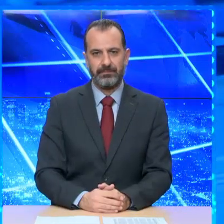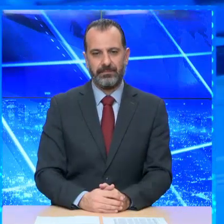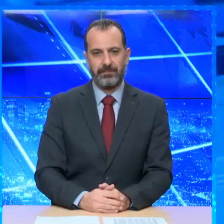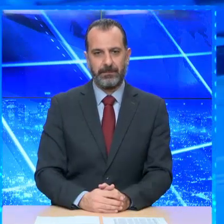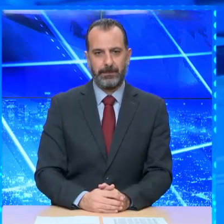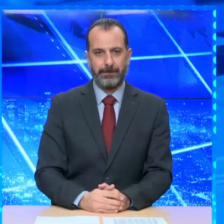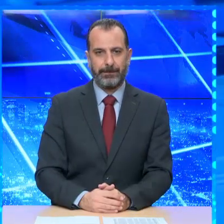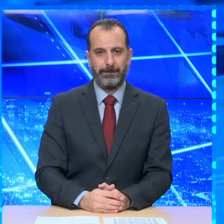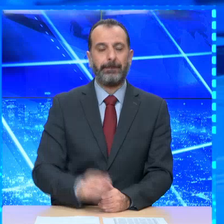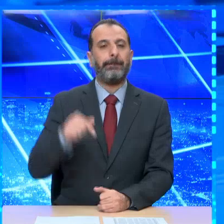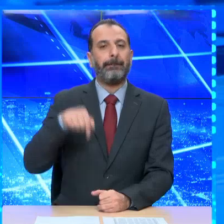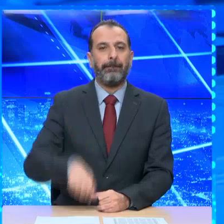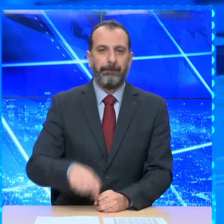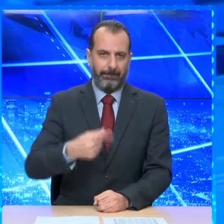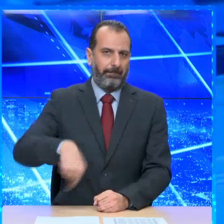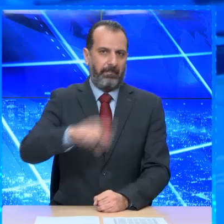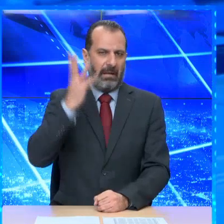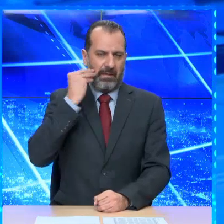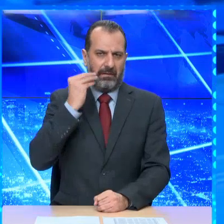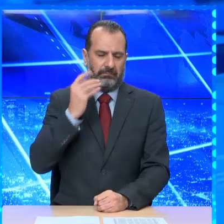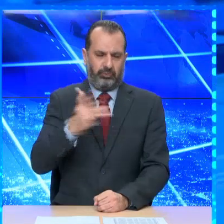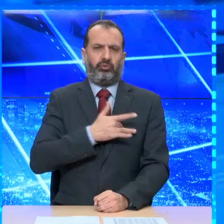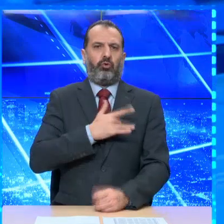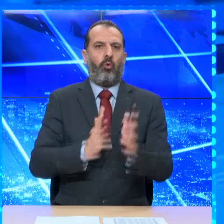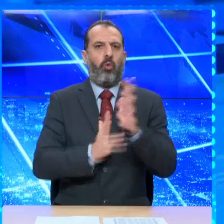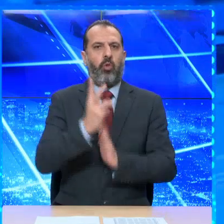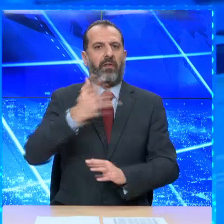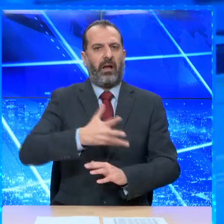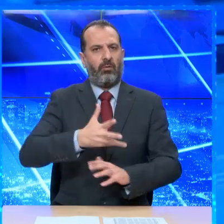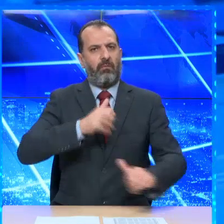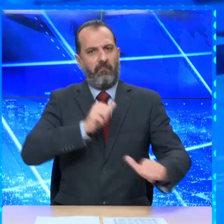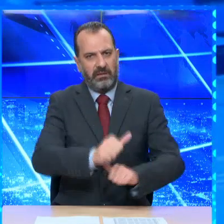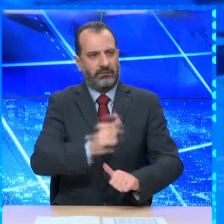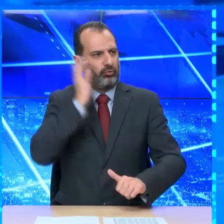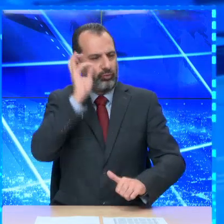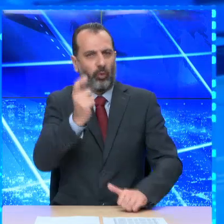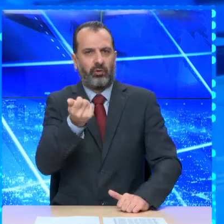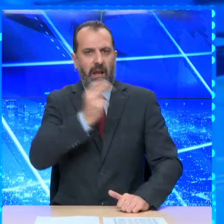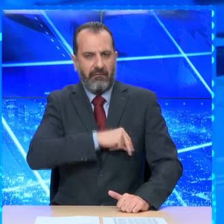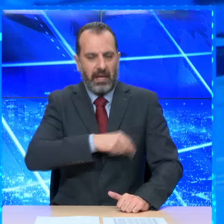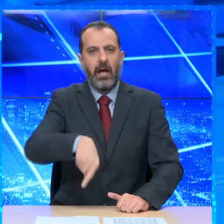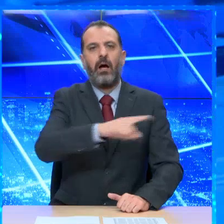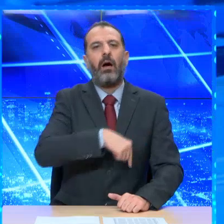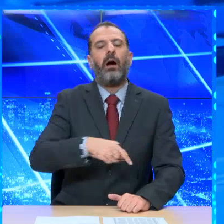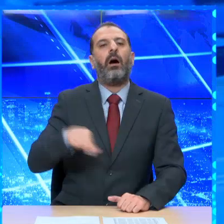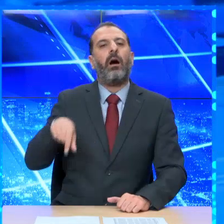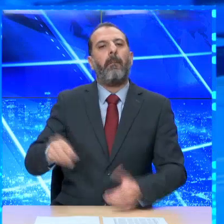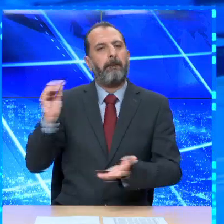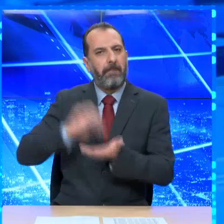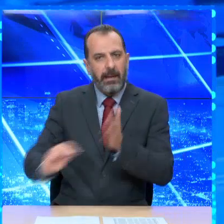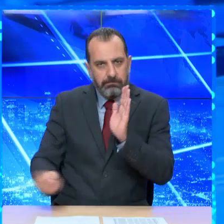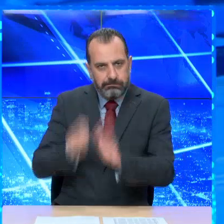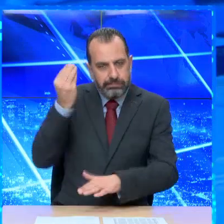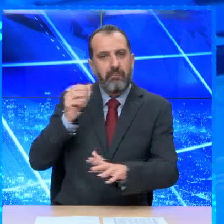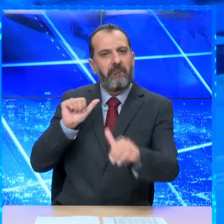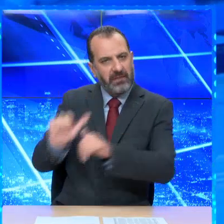Κυρίες και κύριοι, την ώρα που η κοινή γνώμη έχει παγώσει με τις αποκαλύψεις για την σεξουαλική εκμετάλλευση της 12χρονης στον Κολωνό, άλλη μια υπόθεση